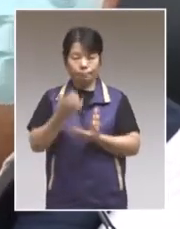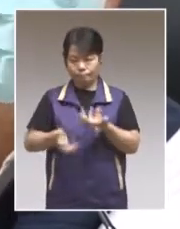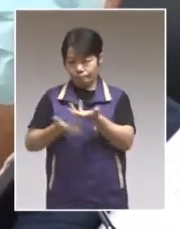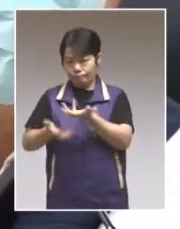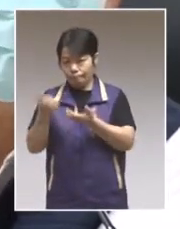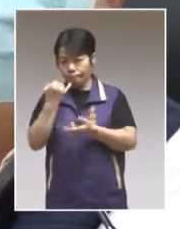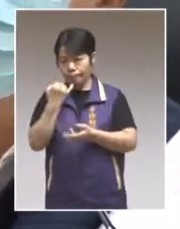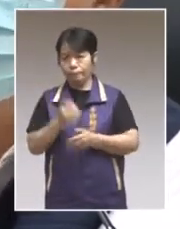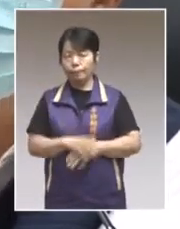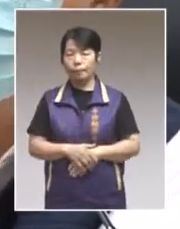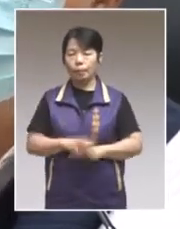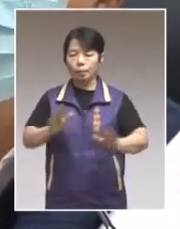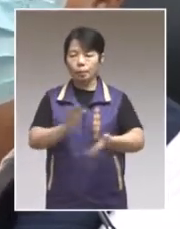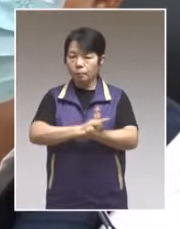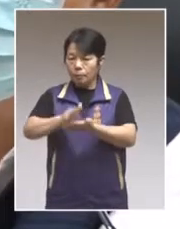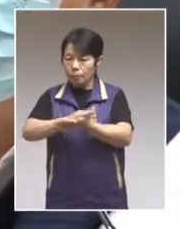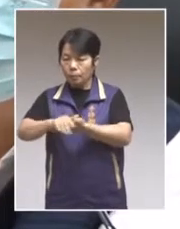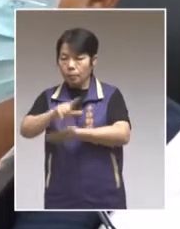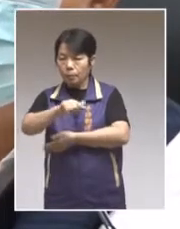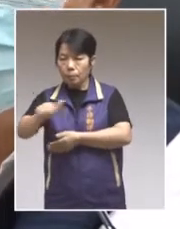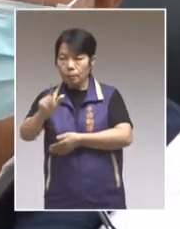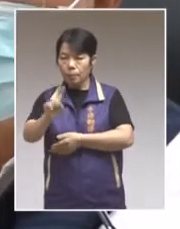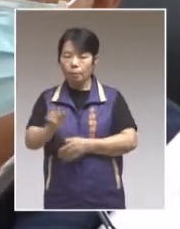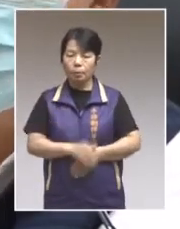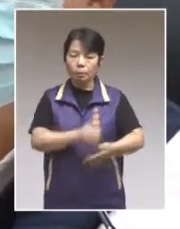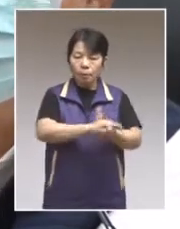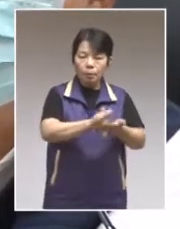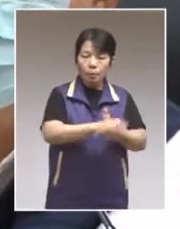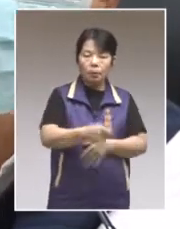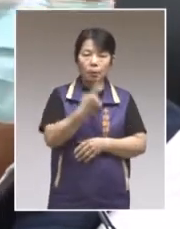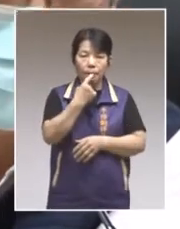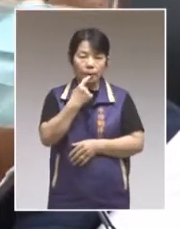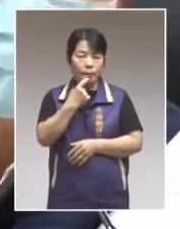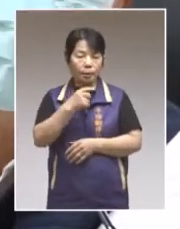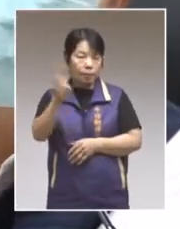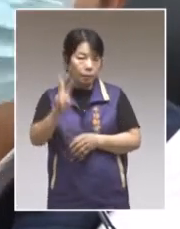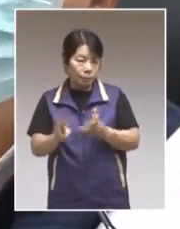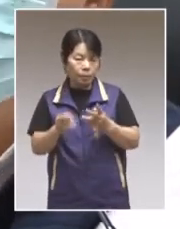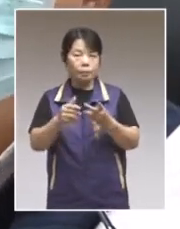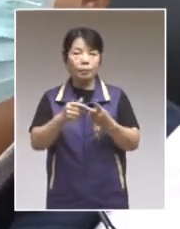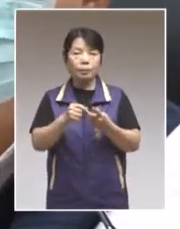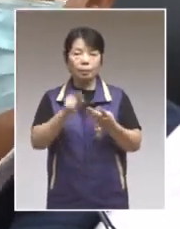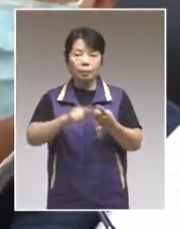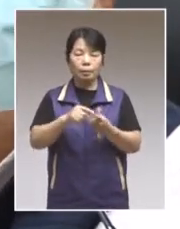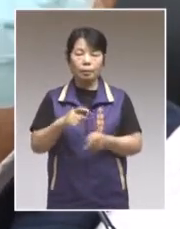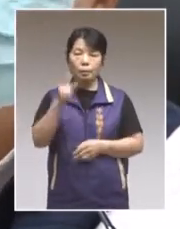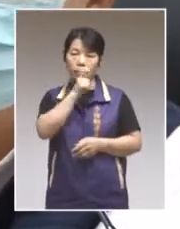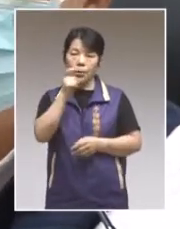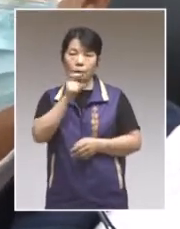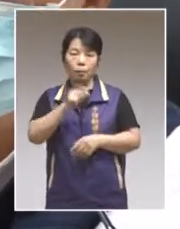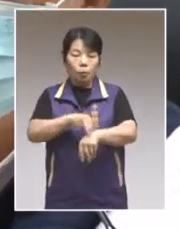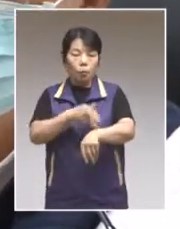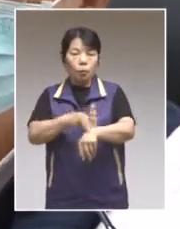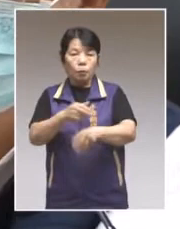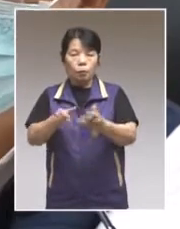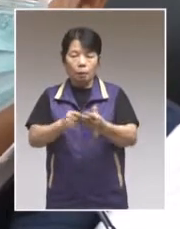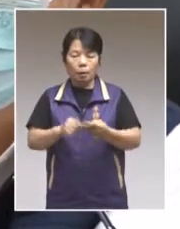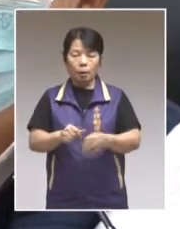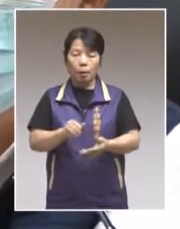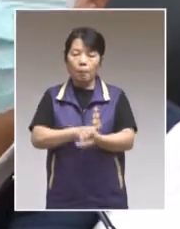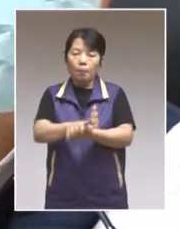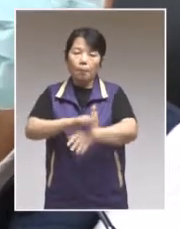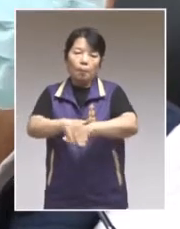分。那清洁用具的部分包括清洁剂、漂白水、75% 的酒精、抹布、垃圾袋，